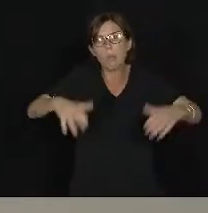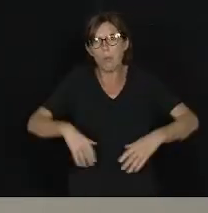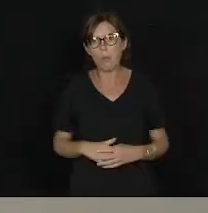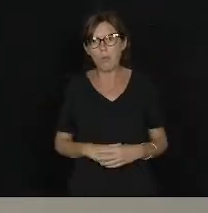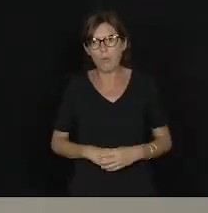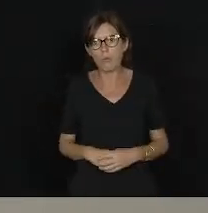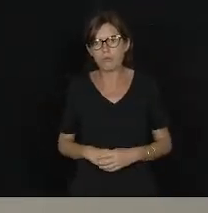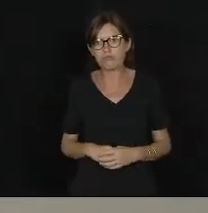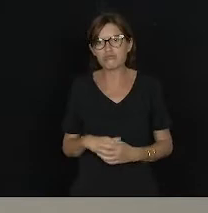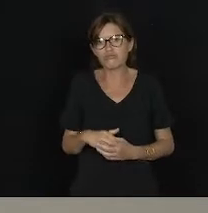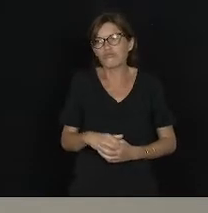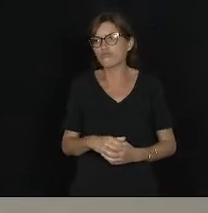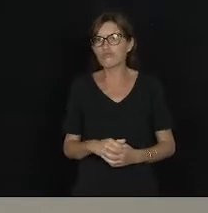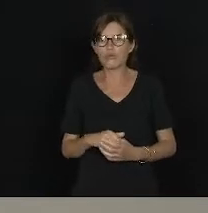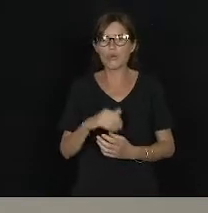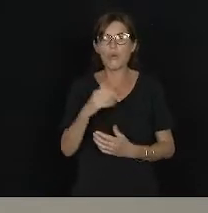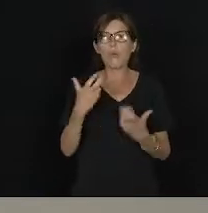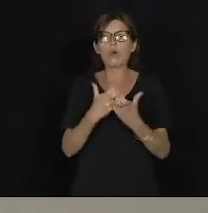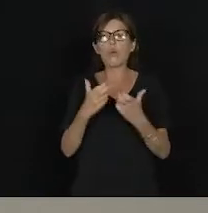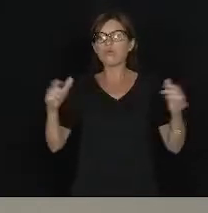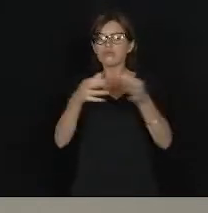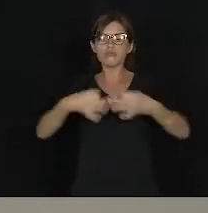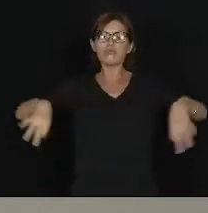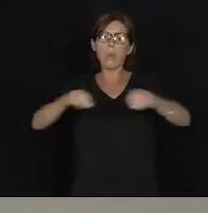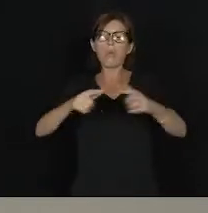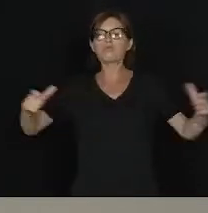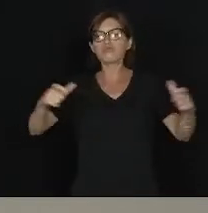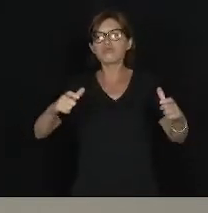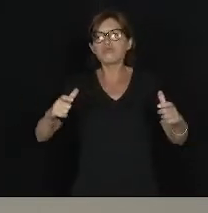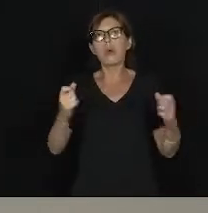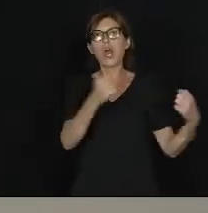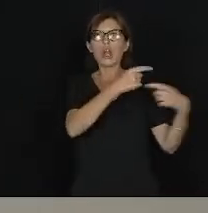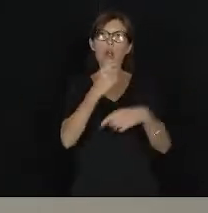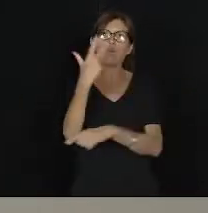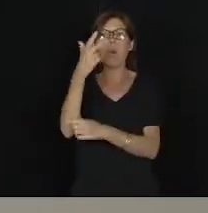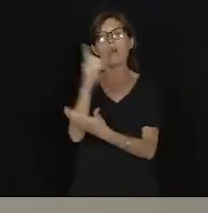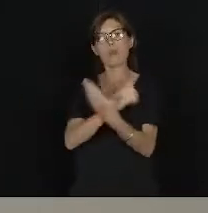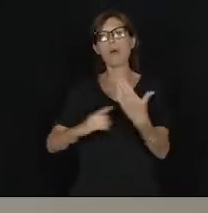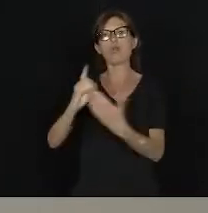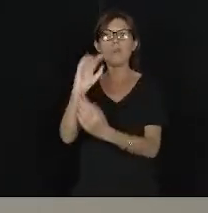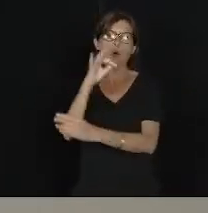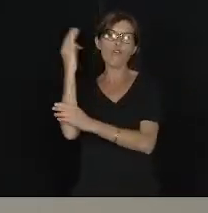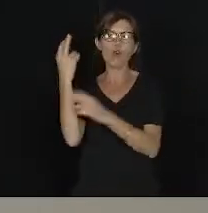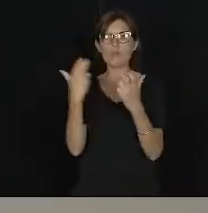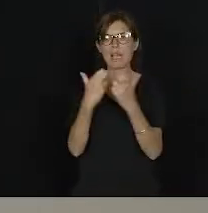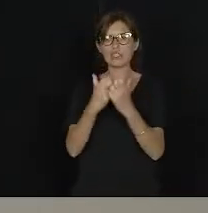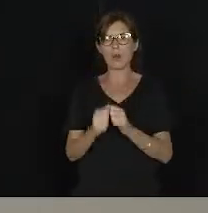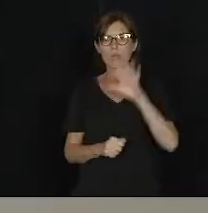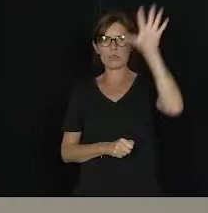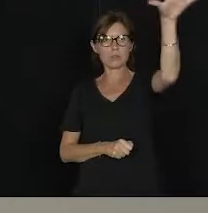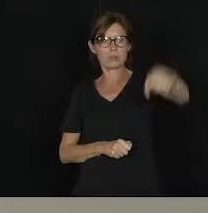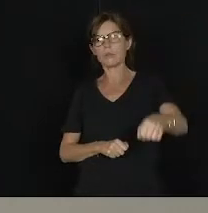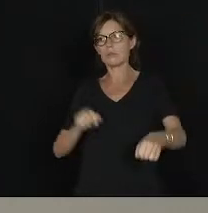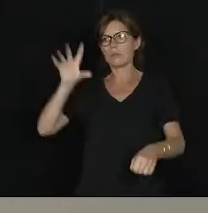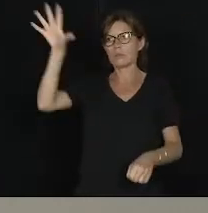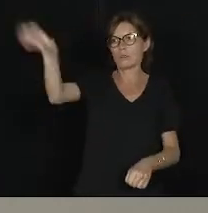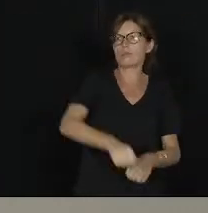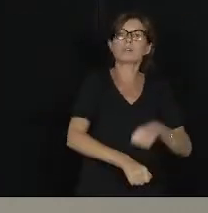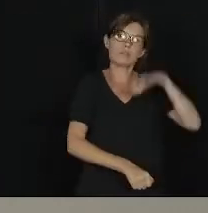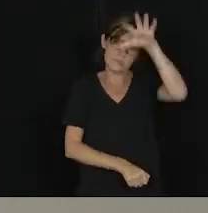gros, ces trois départements français. Mais de plus en plus, ces plans